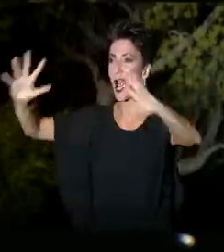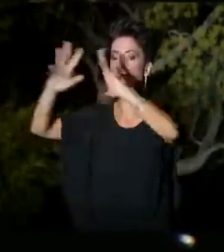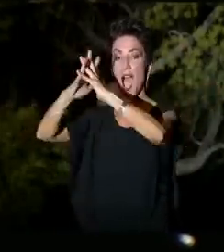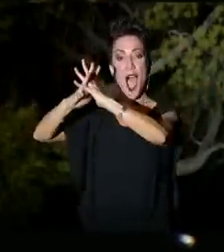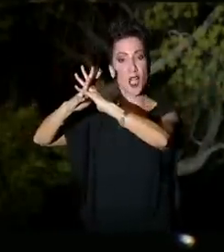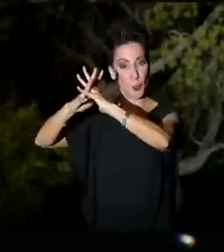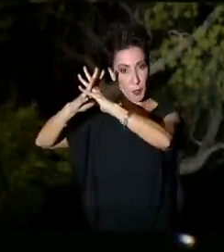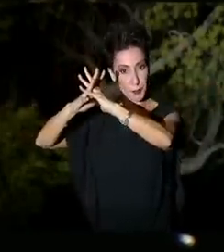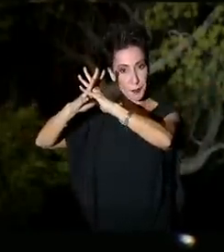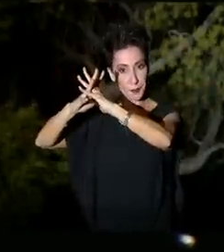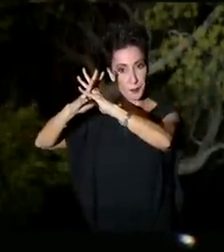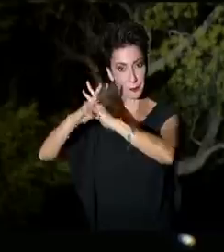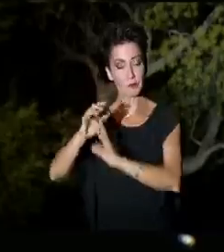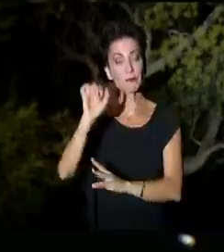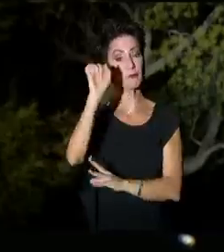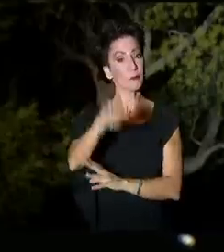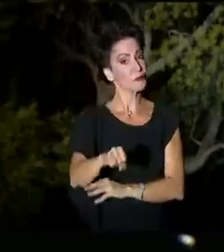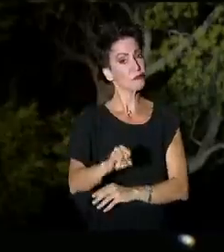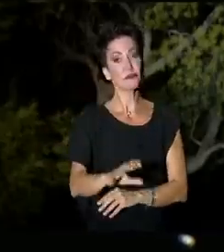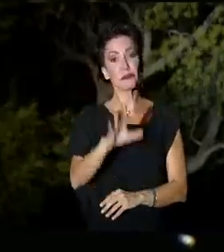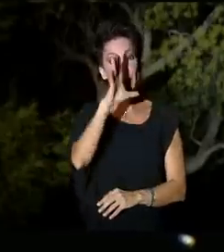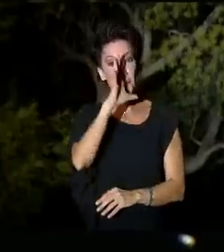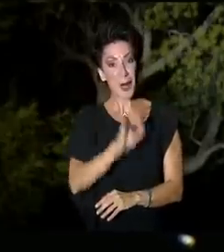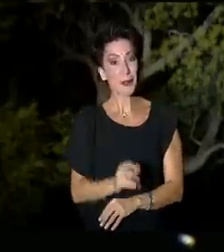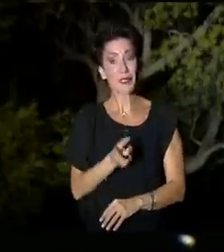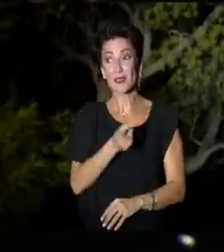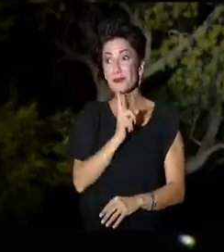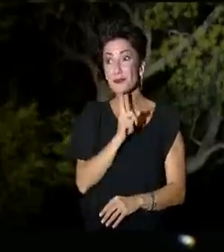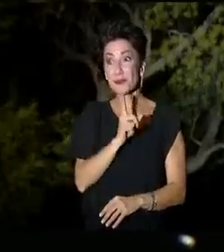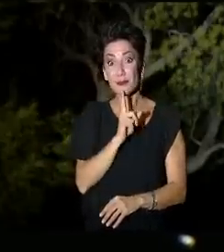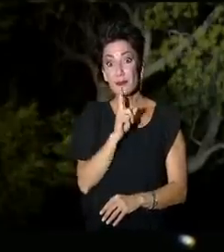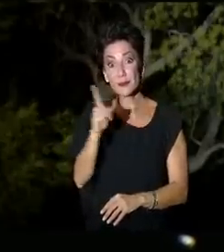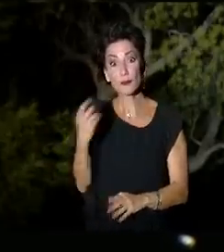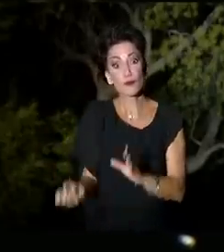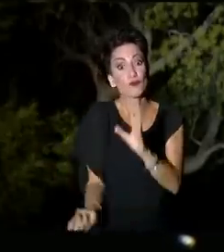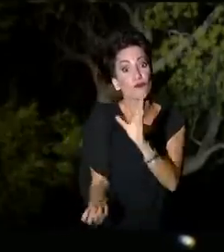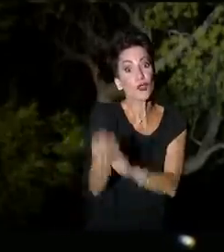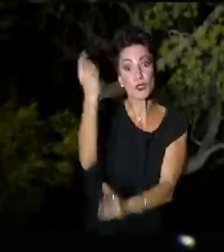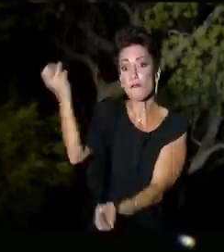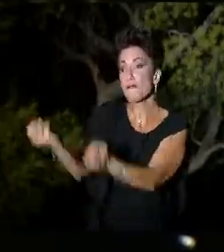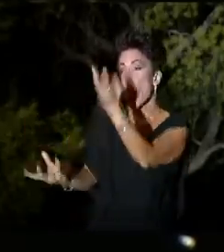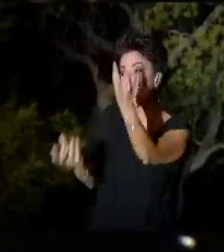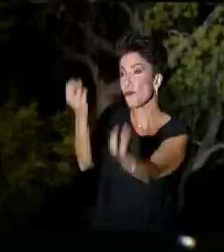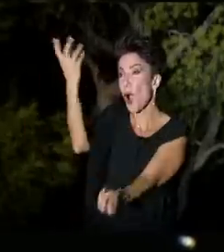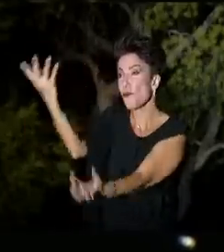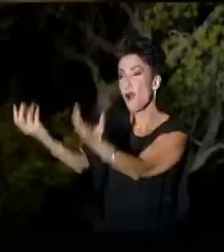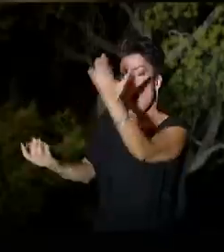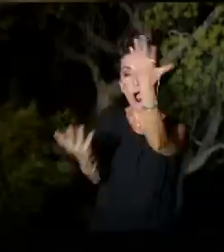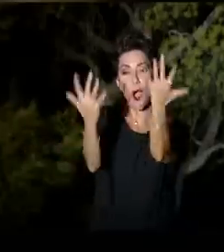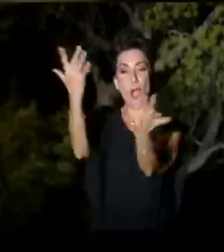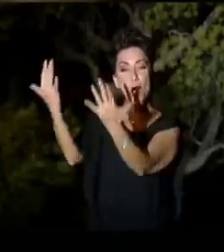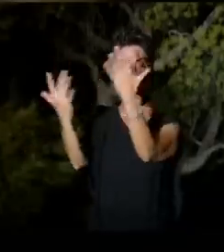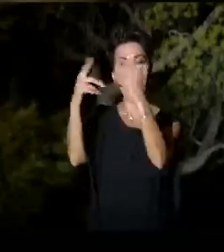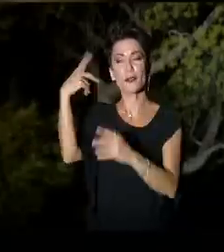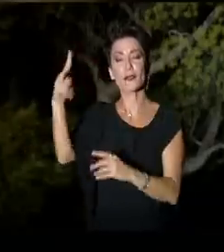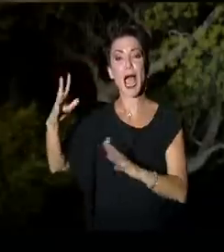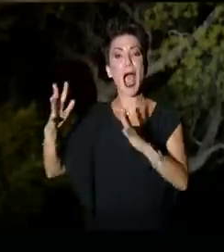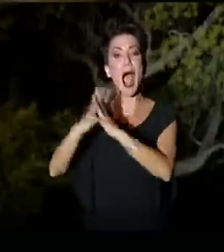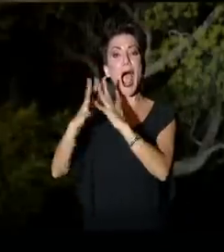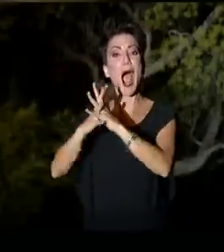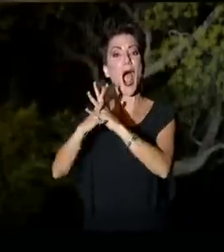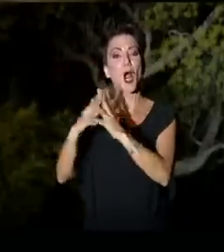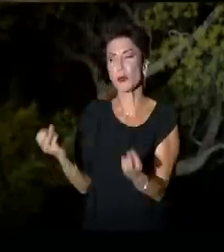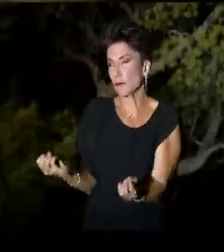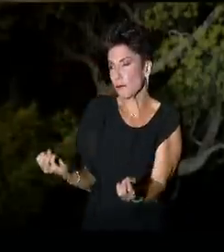Πράγματι, αυτά τα εγκαίνια του νέου φωτισμού της Ακρόπολης είναι